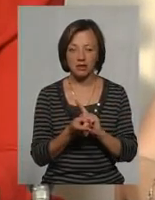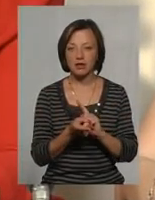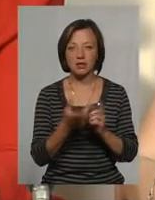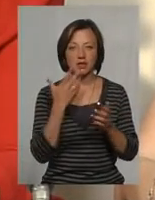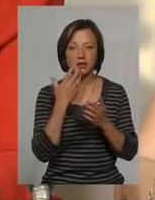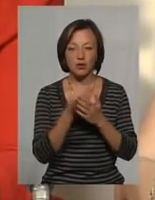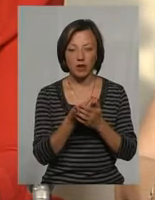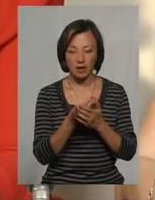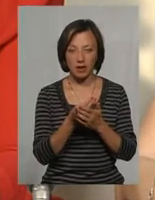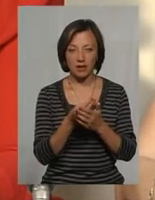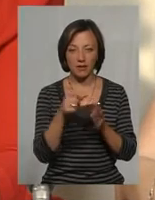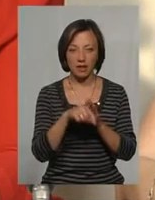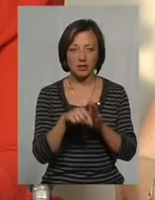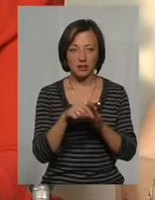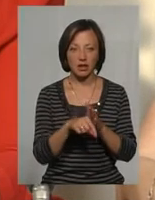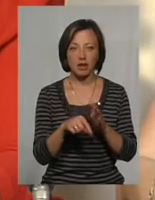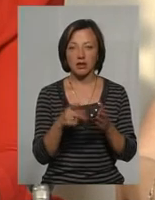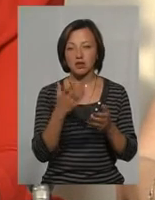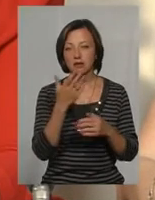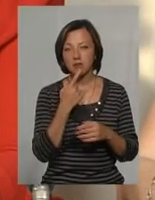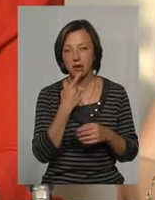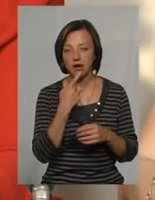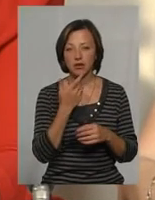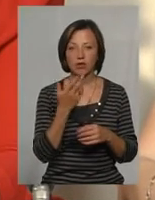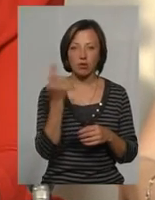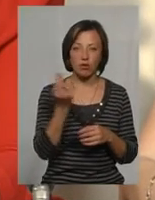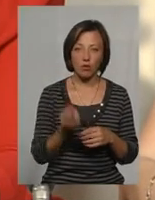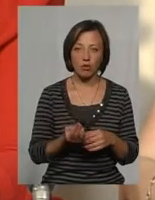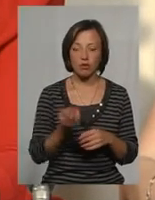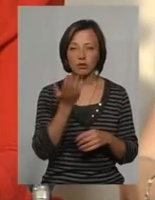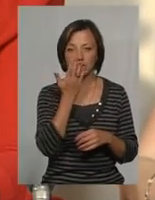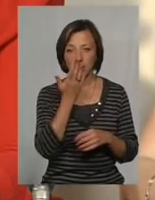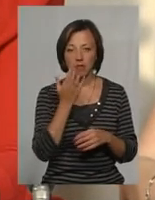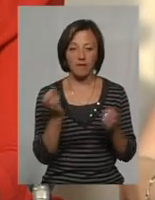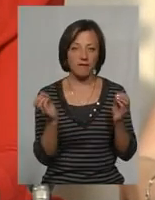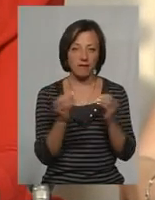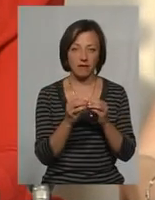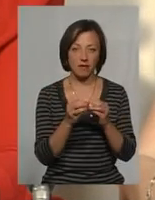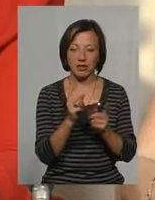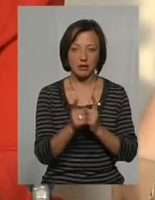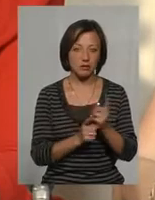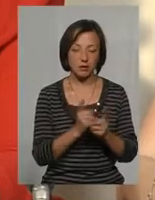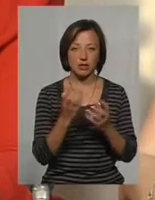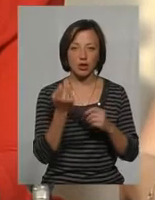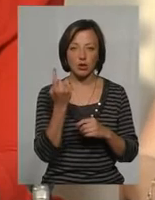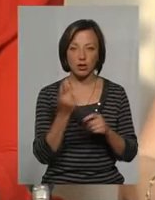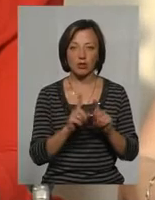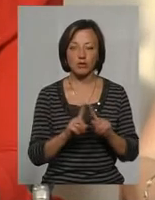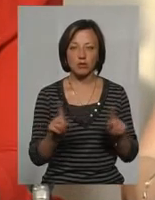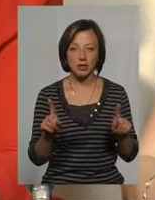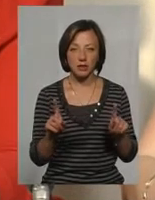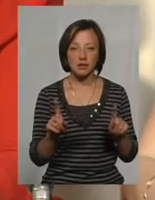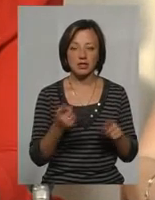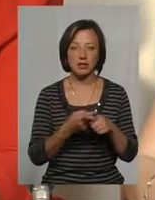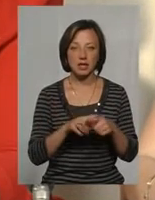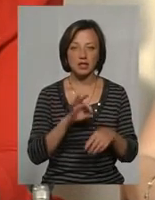своїх органолептичних властивостей, тобто смаку, кольору, запаху, вони є незмінні. Ще є одна така особливість